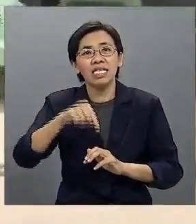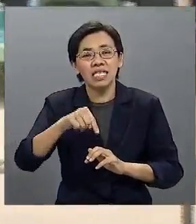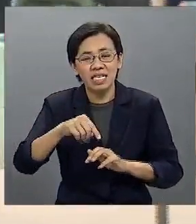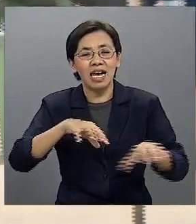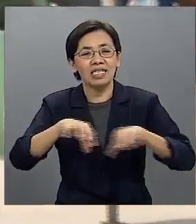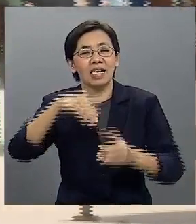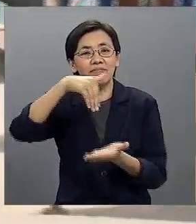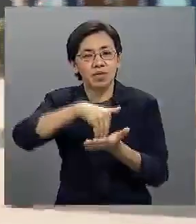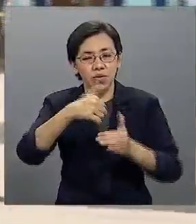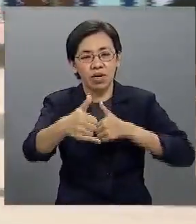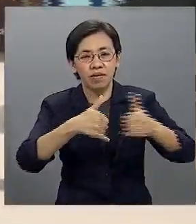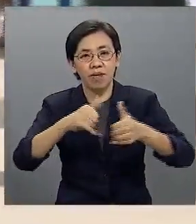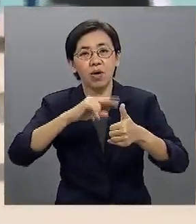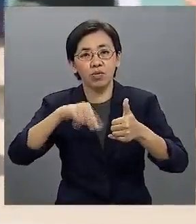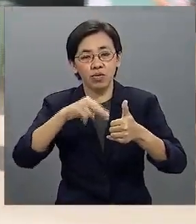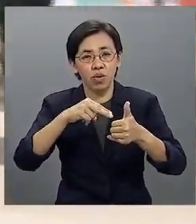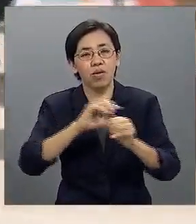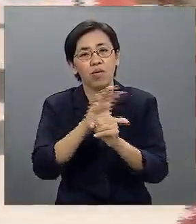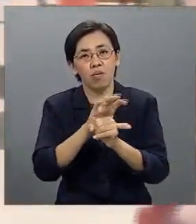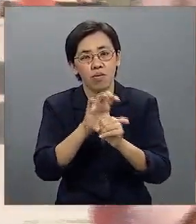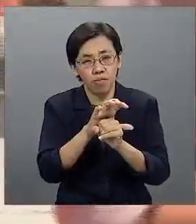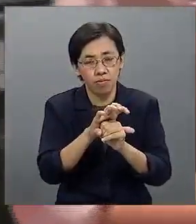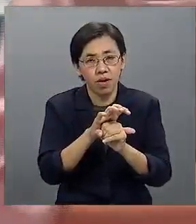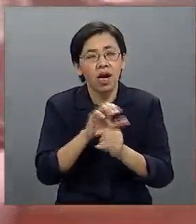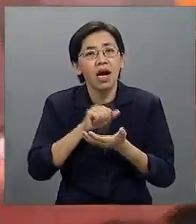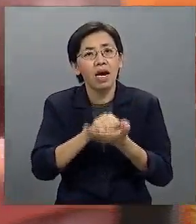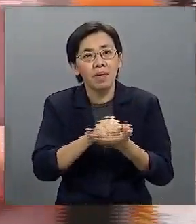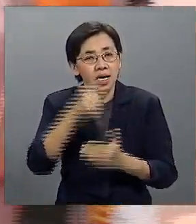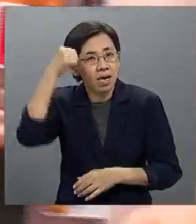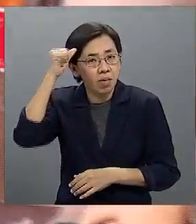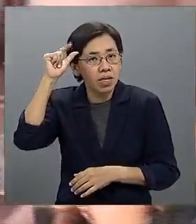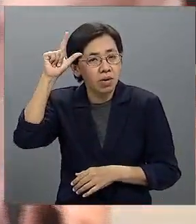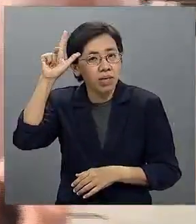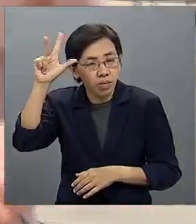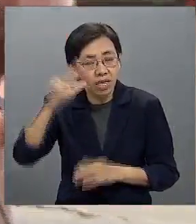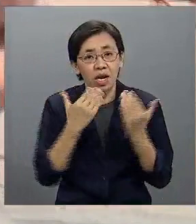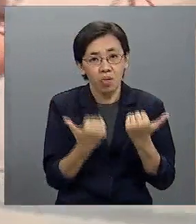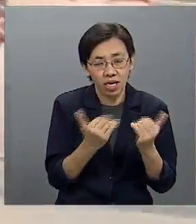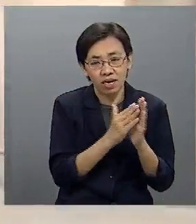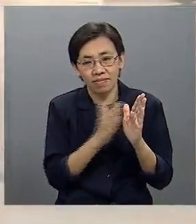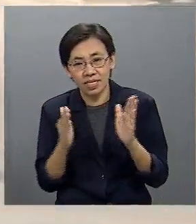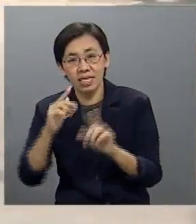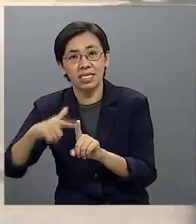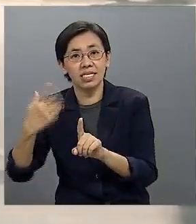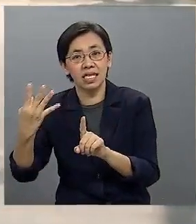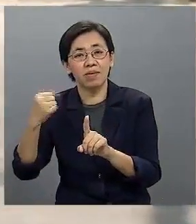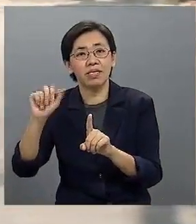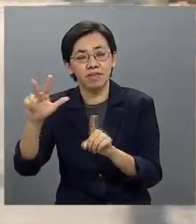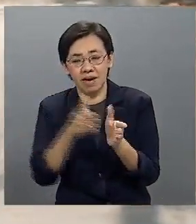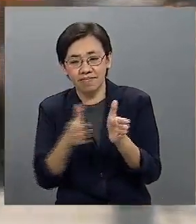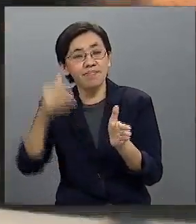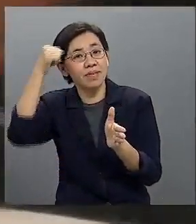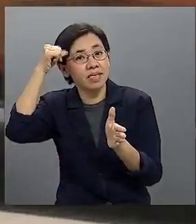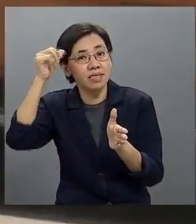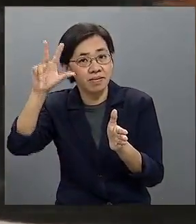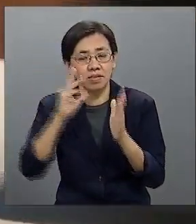ซึ่งที่นี่ก็จะเปิดให้บริการรวมทั้งหมด3วันค่ะก็คือตั้งแต่วันนี้จนถึงวันที่13เมษายนนี้ค่ะโดยเจ้าหน้าที่ก็บอกว่า